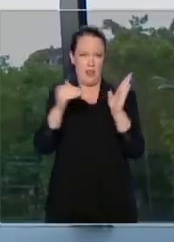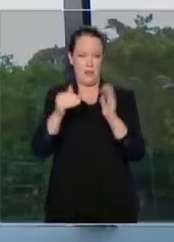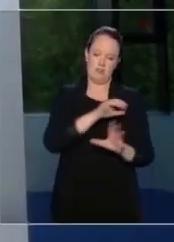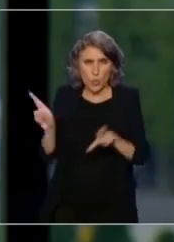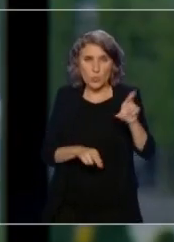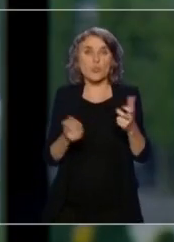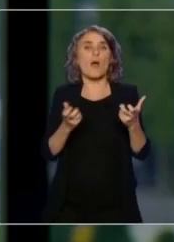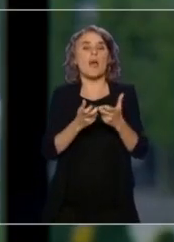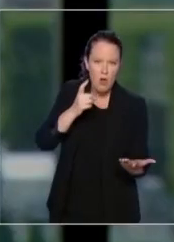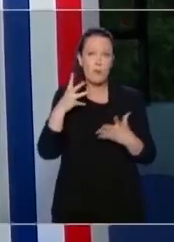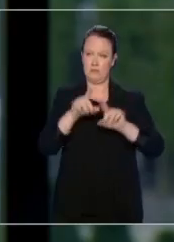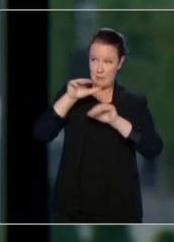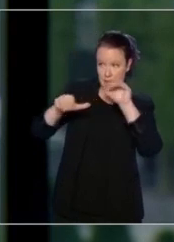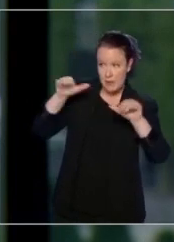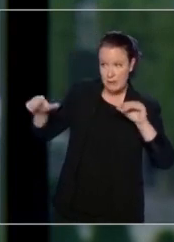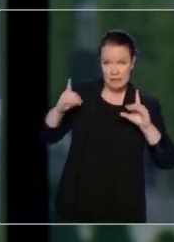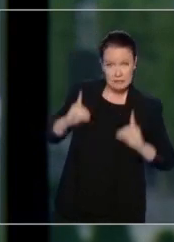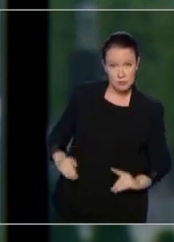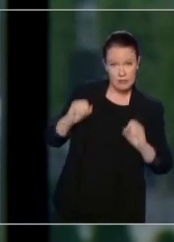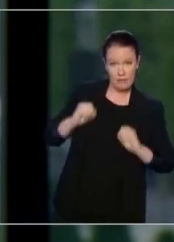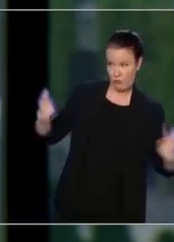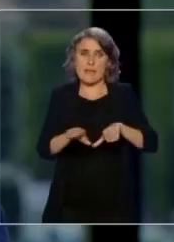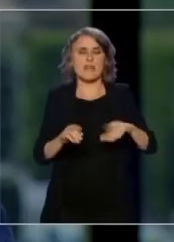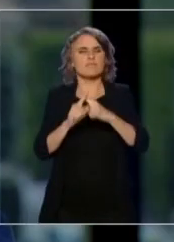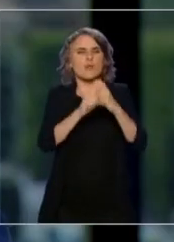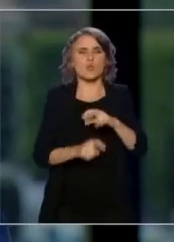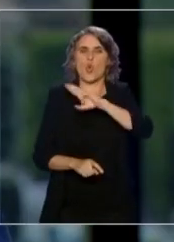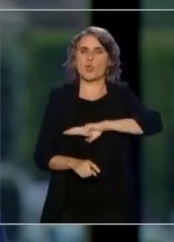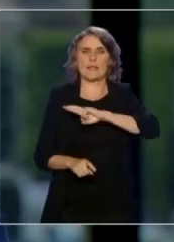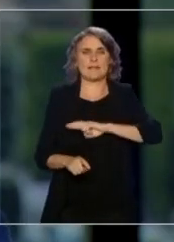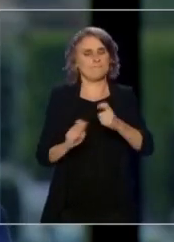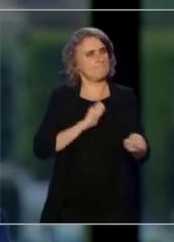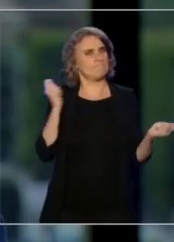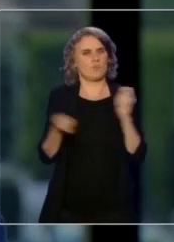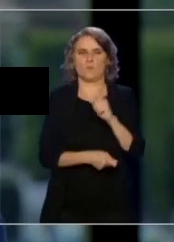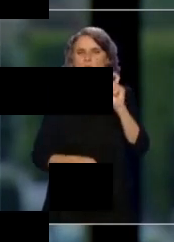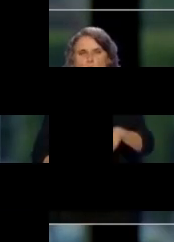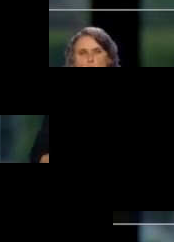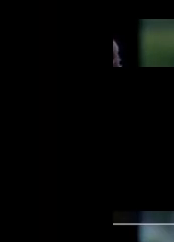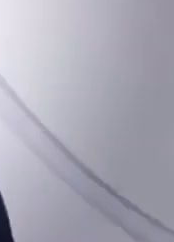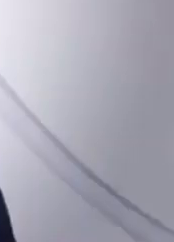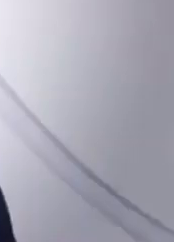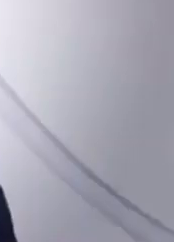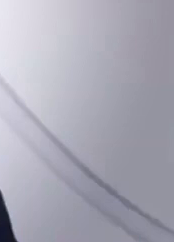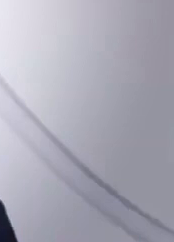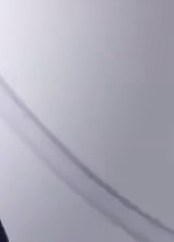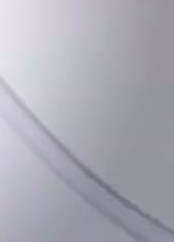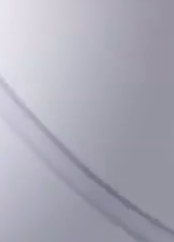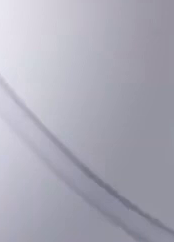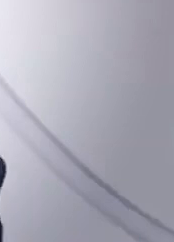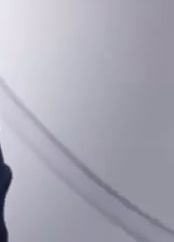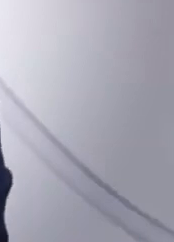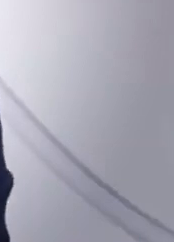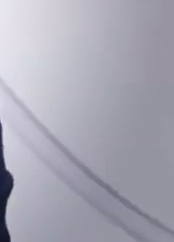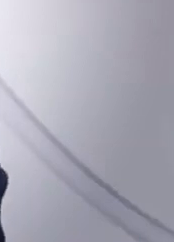justement bas le paracétamol. Vous l'avez compris, j'ai toujours tenu un langage de vérité. Et je veux aussi